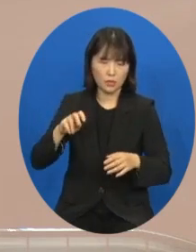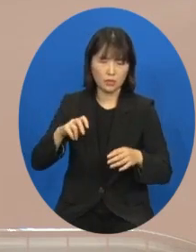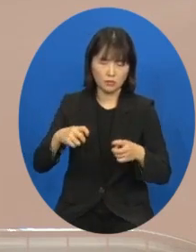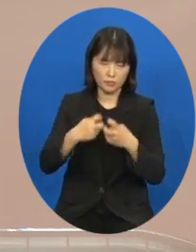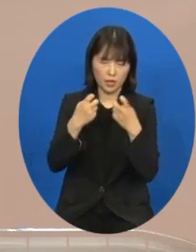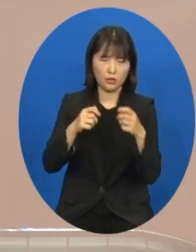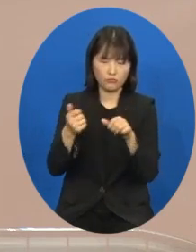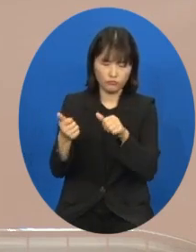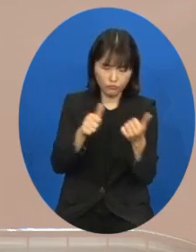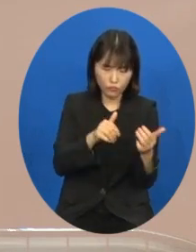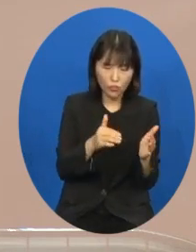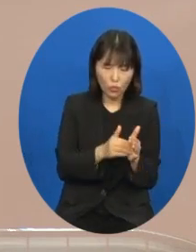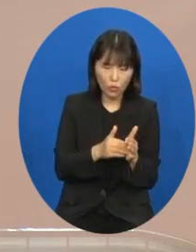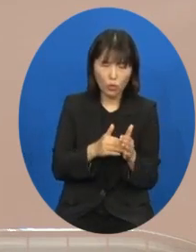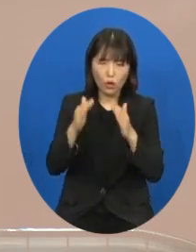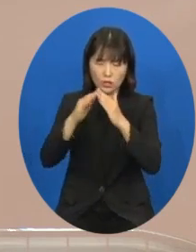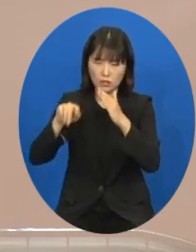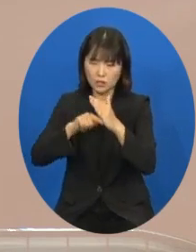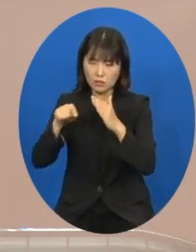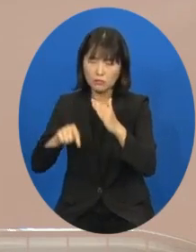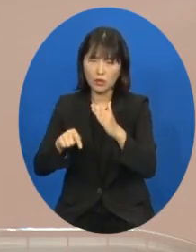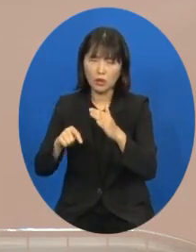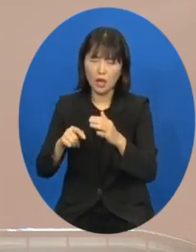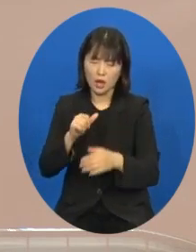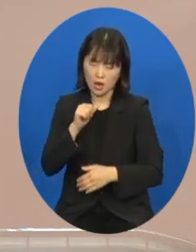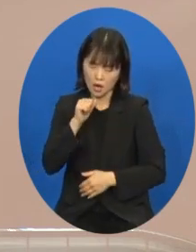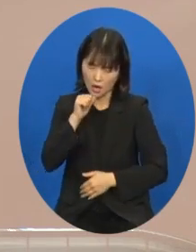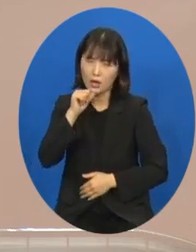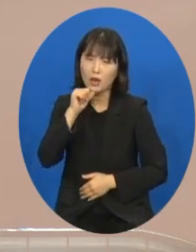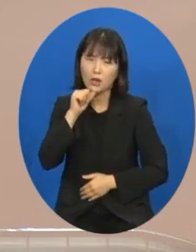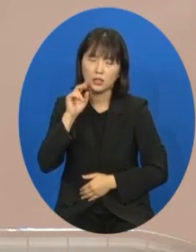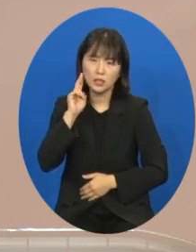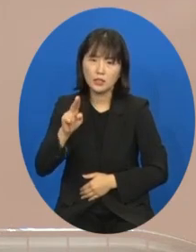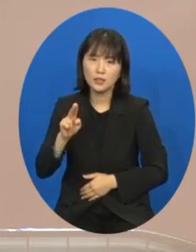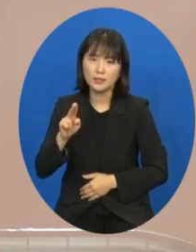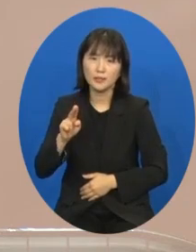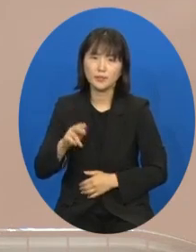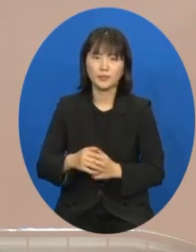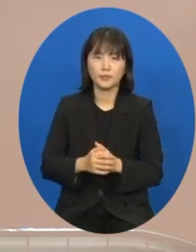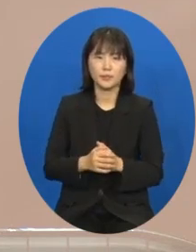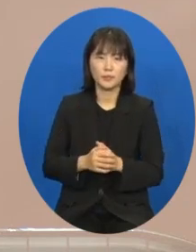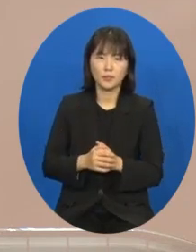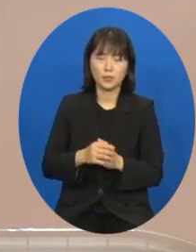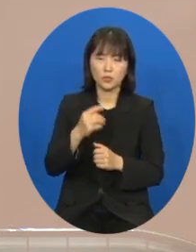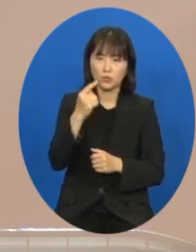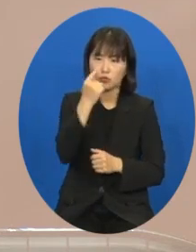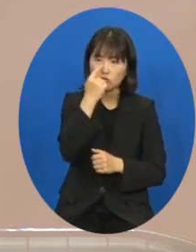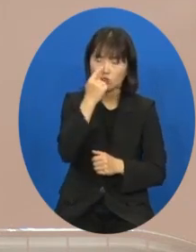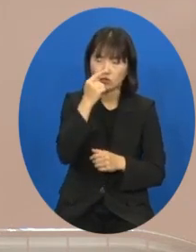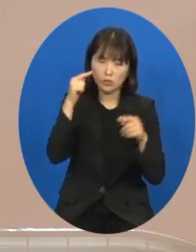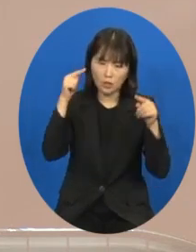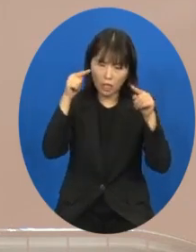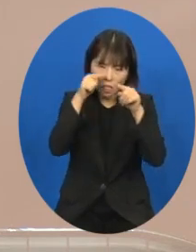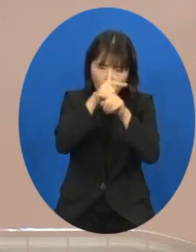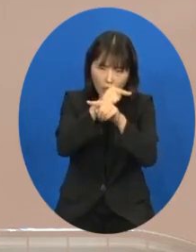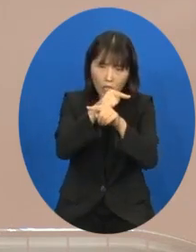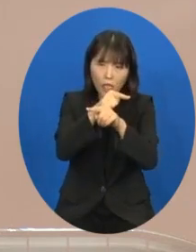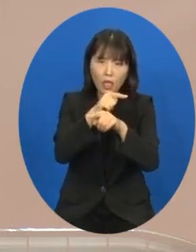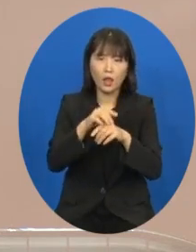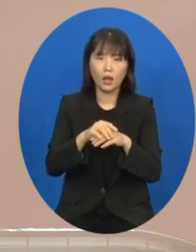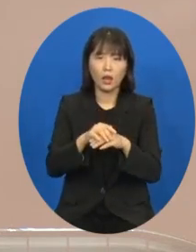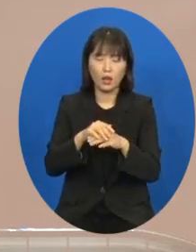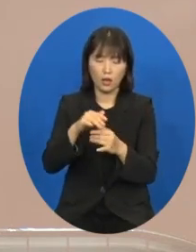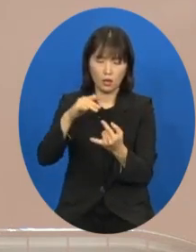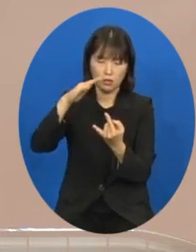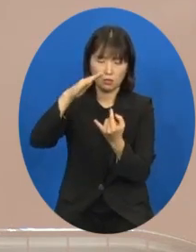집안이 뭐 너무나 가난해져서 그 눈이 사신 상태로 청소년